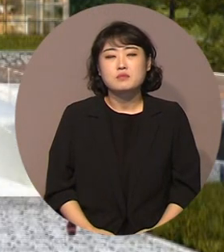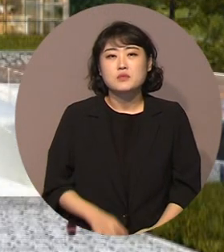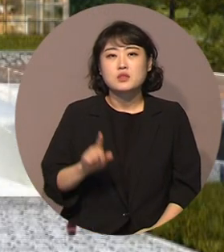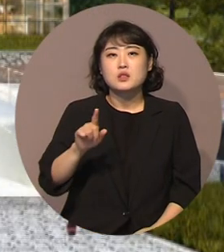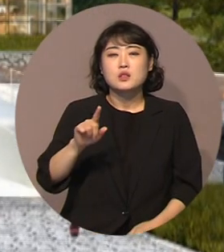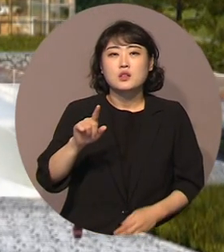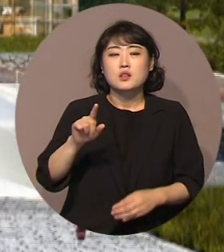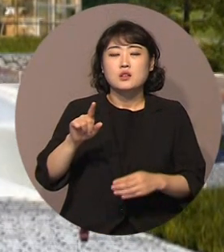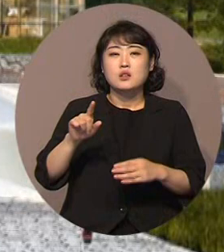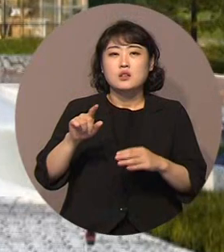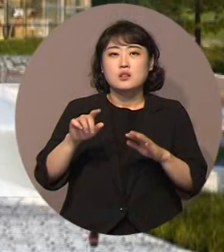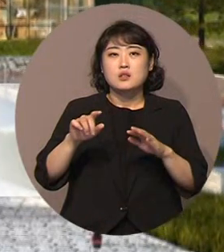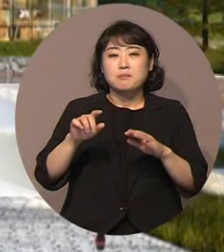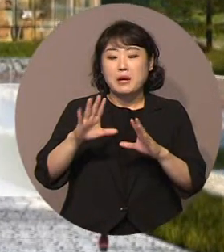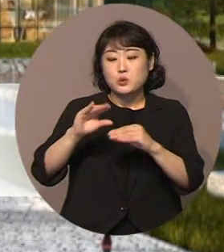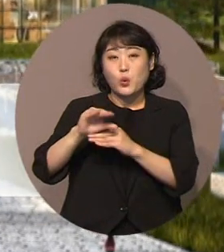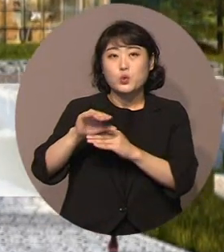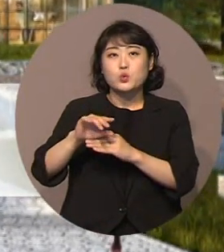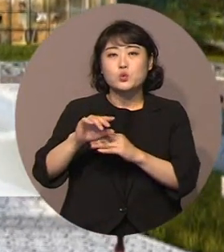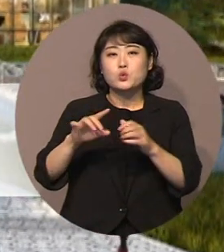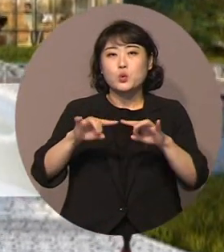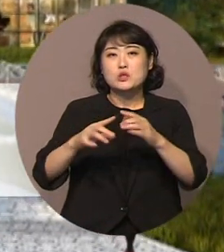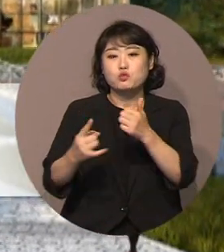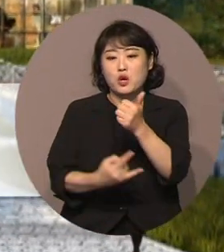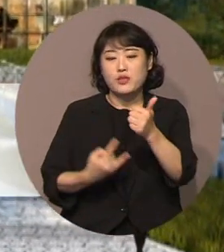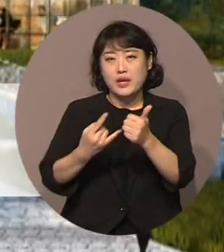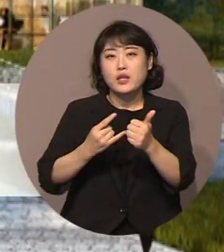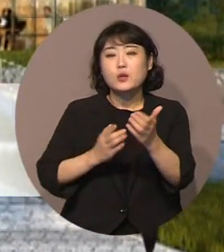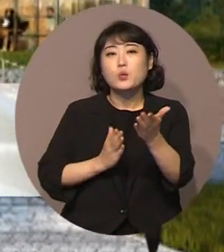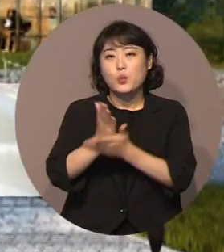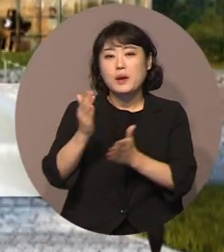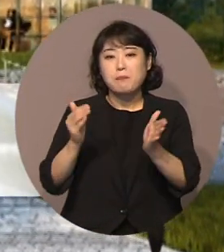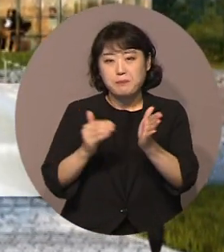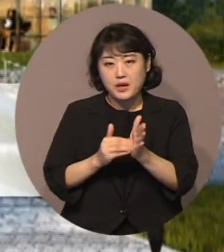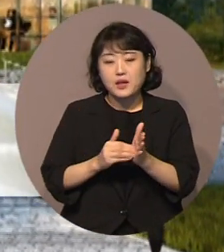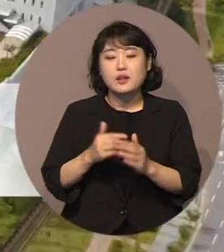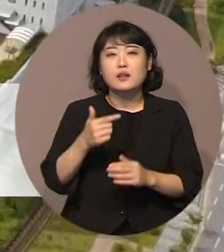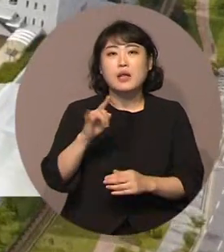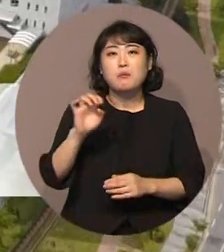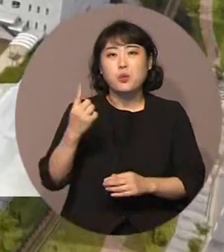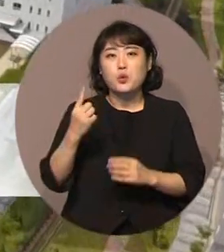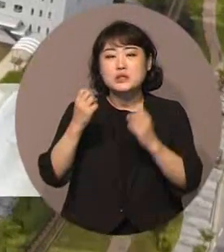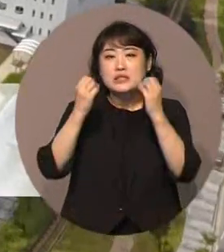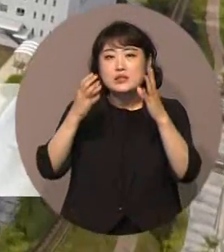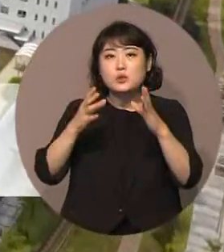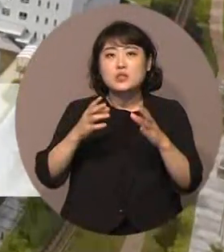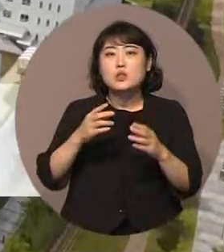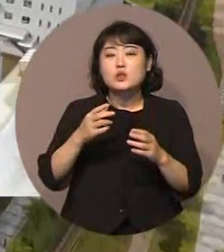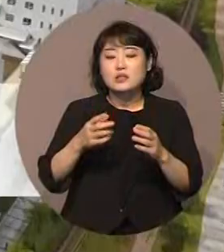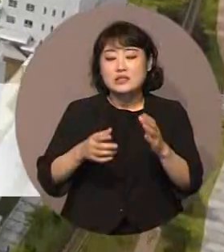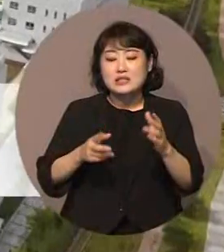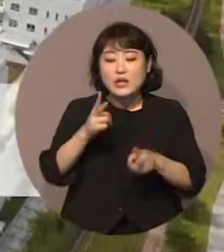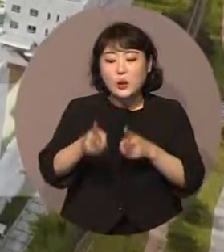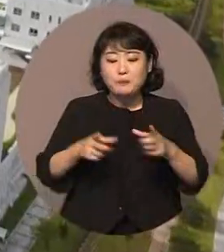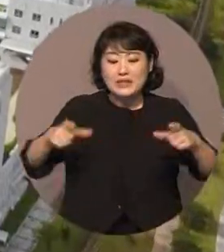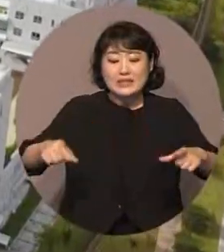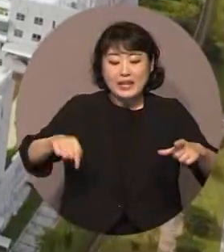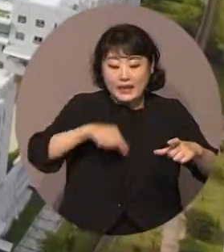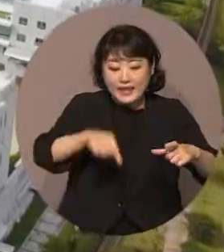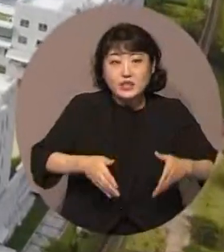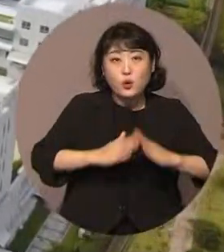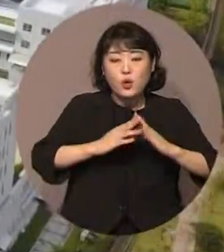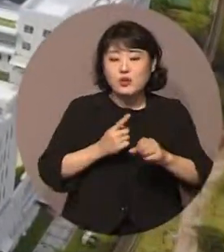설립 시민은 방송통신위원회를 통과했으며 내포신도시 도시첨단산업단지 내에 자리를 잡게 되며